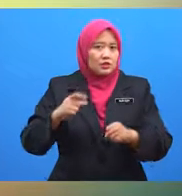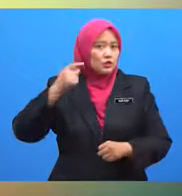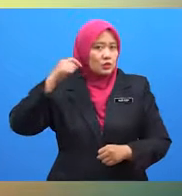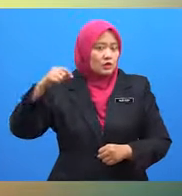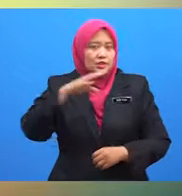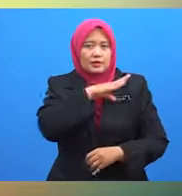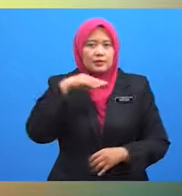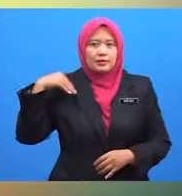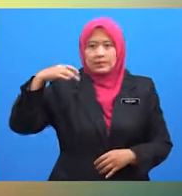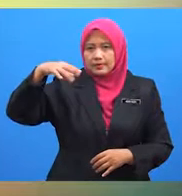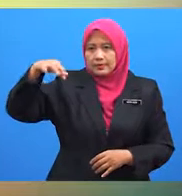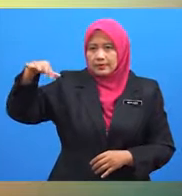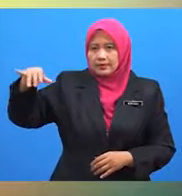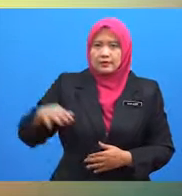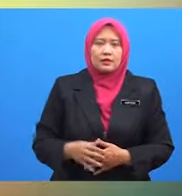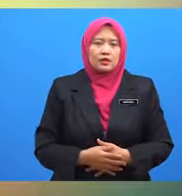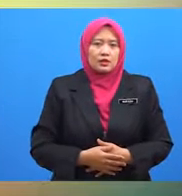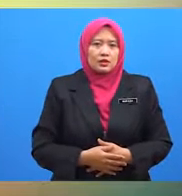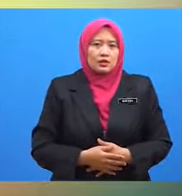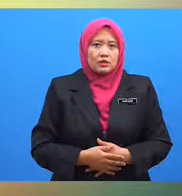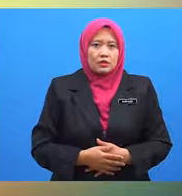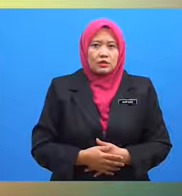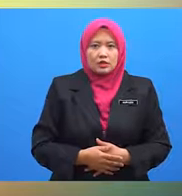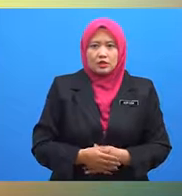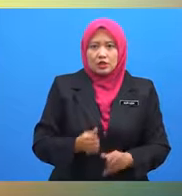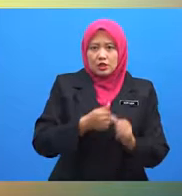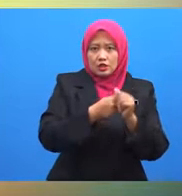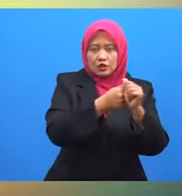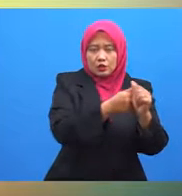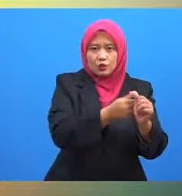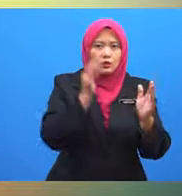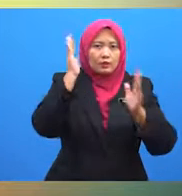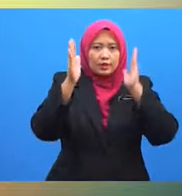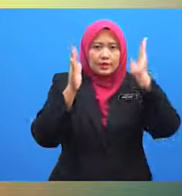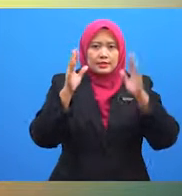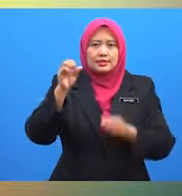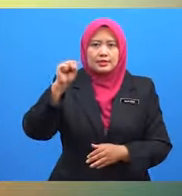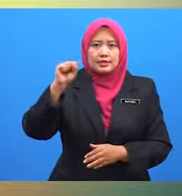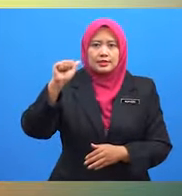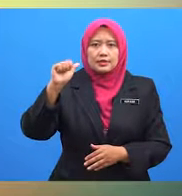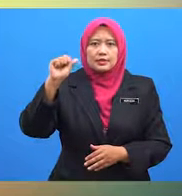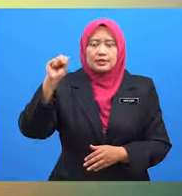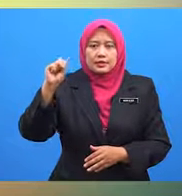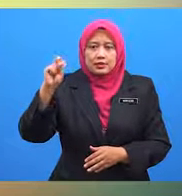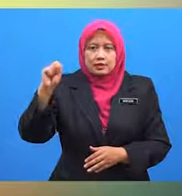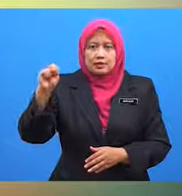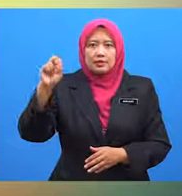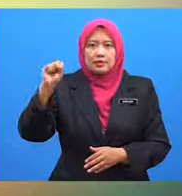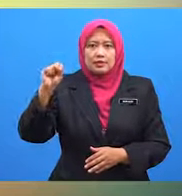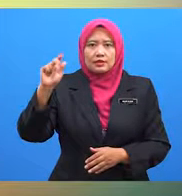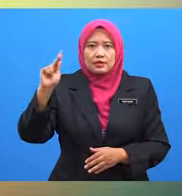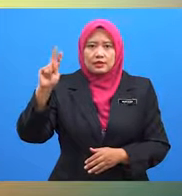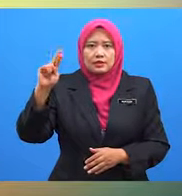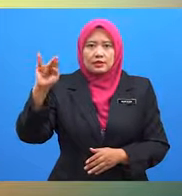bahasa Sanskrit terutama dari segi kata pinjaman. Hal ini disebabkan bahasa Melayu tidak mempunyai perkataan